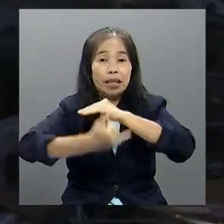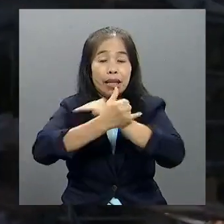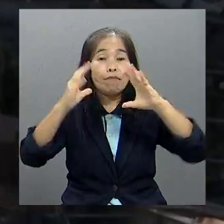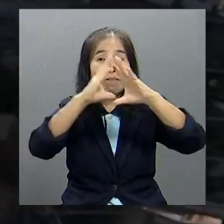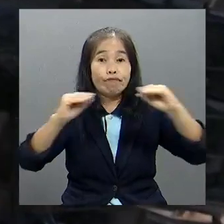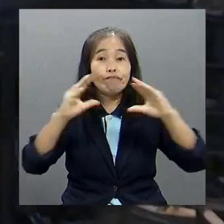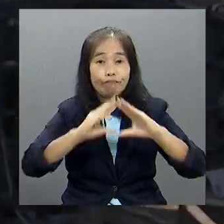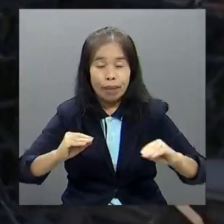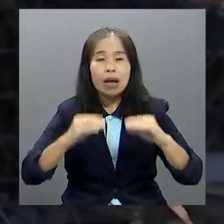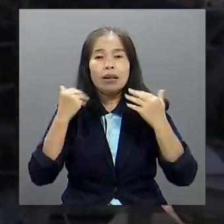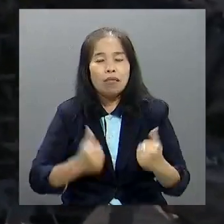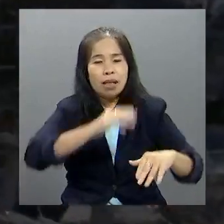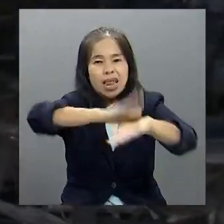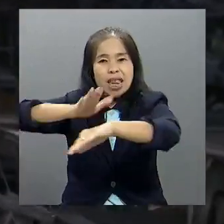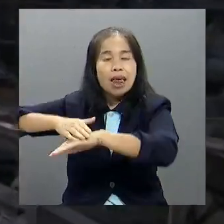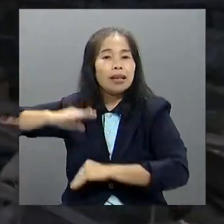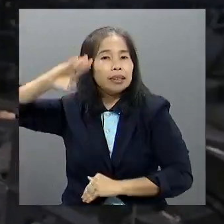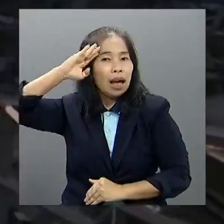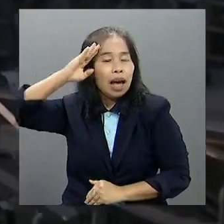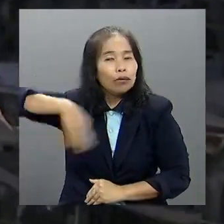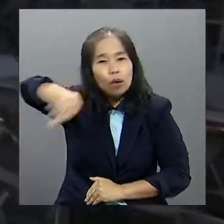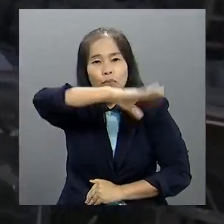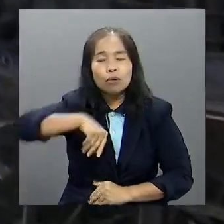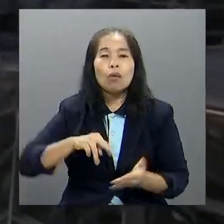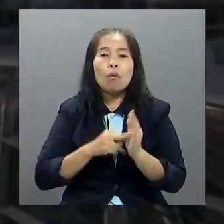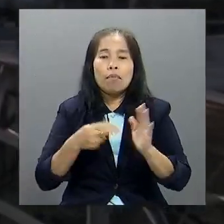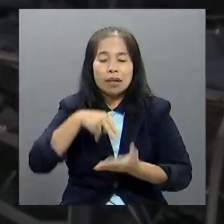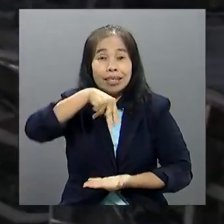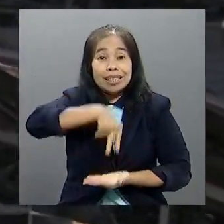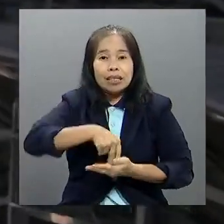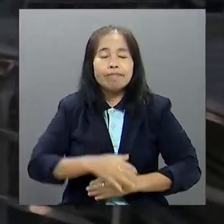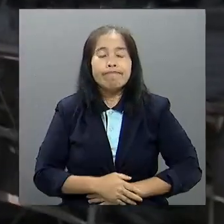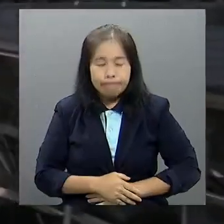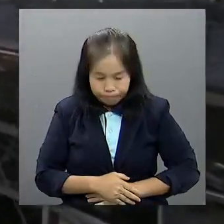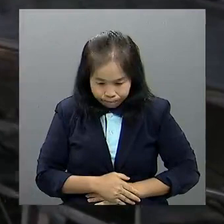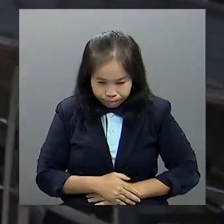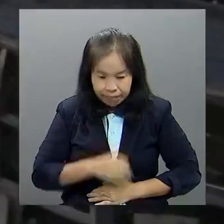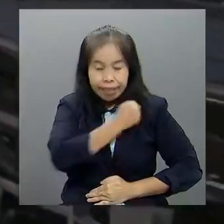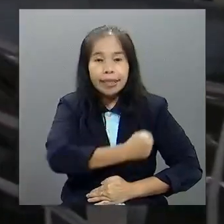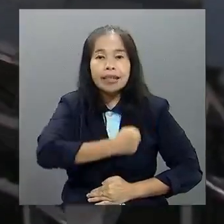าโหมสูงสุดแล้วก็ประกาศไว้อาลัยให้กับผู้เสียชีวิตเป็นเวลา3วันค่ะ